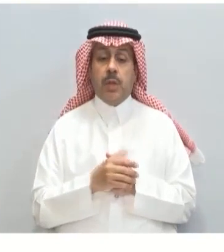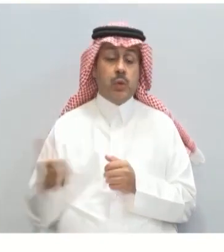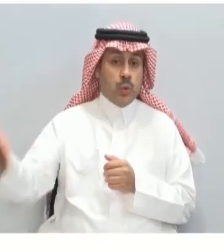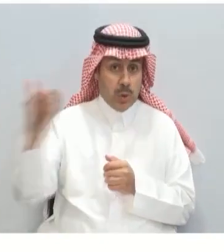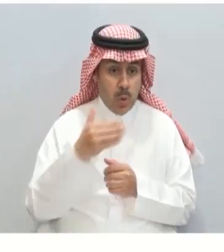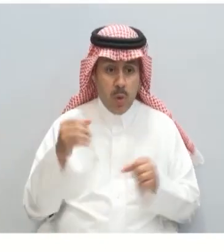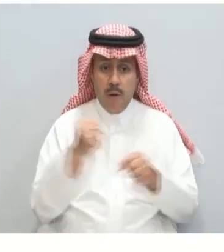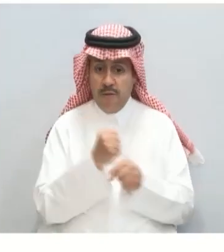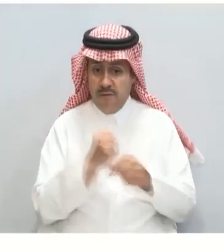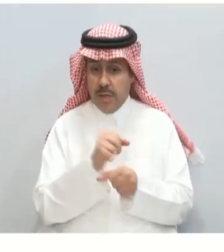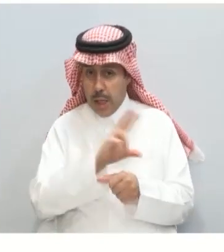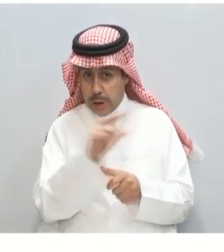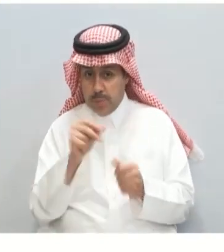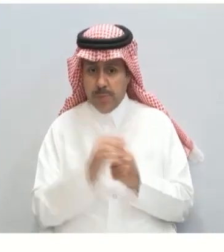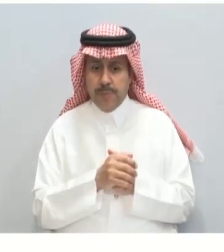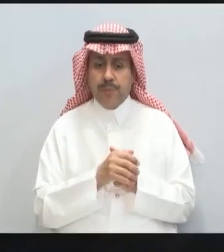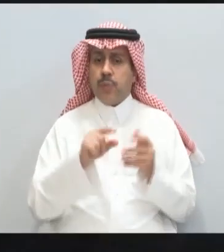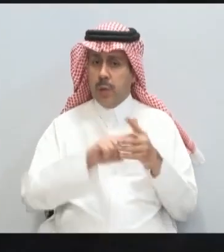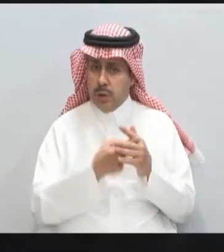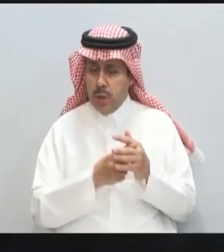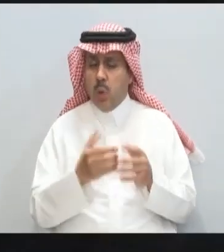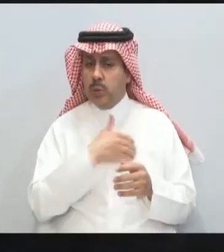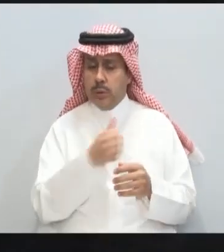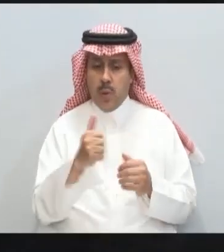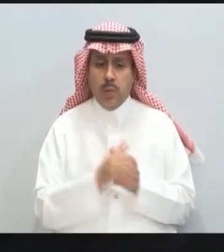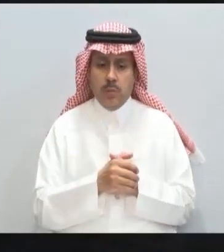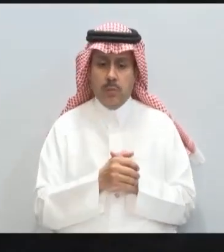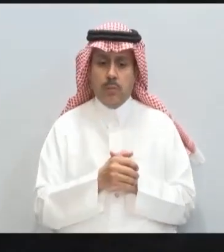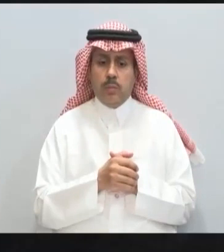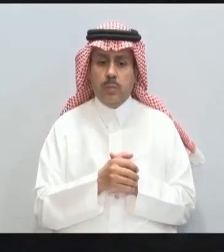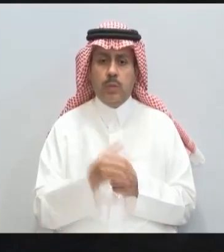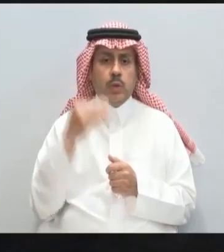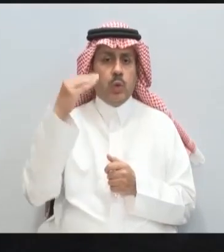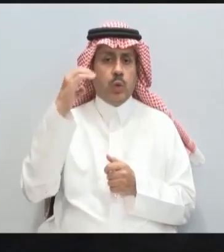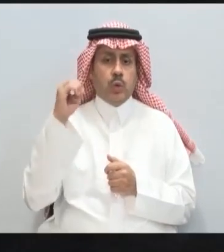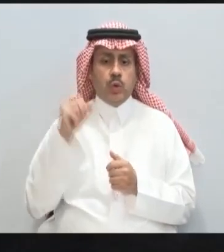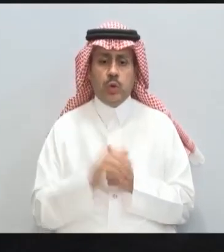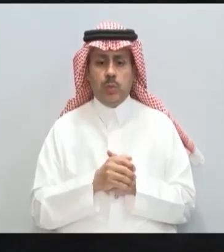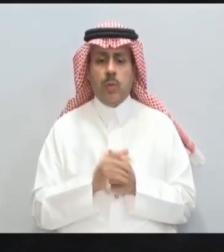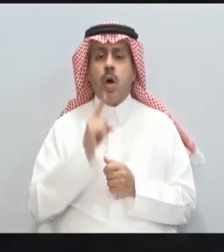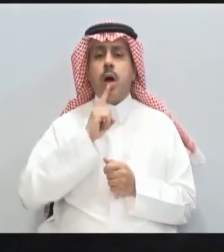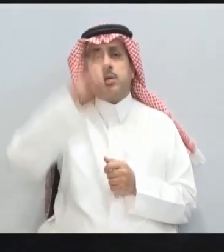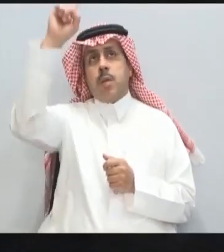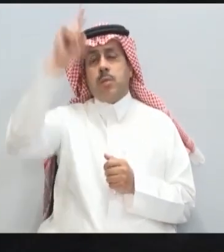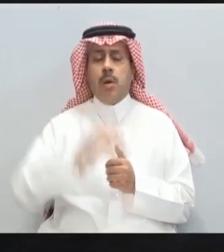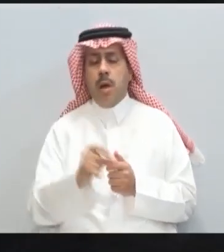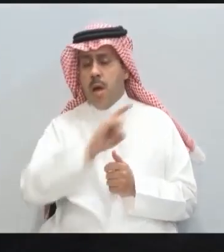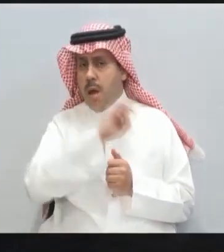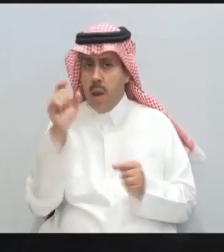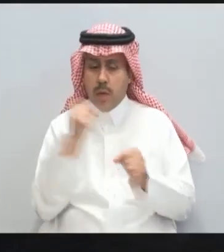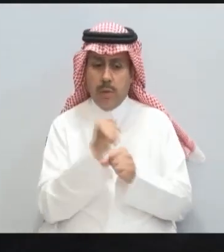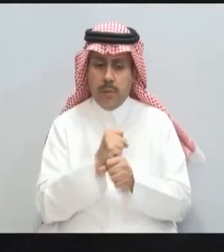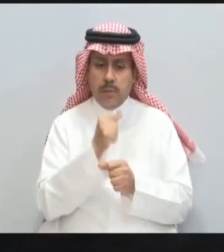الى فعل شيء منها سواء الاصلاح او التقوى او غيرها فتحتوا بانكم اقسمتم بالله الا